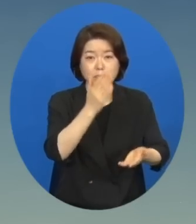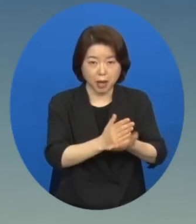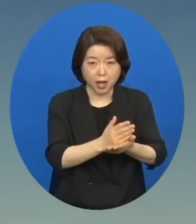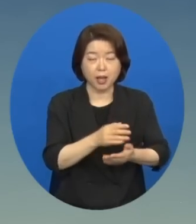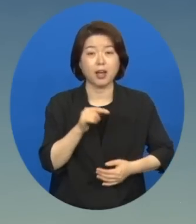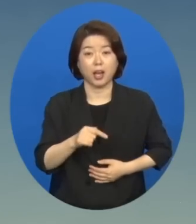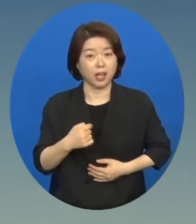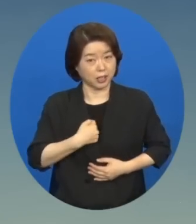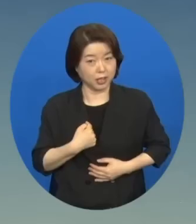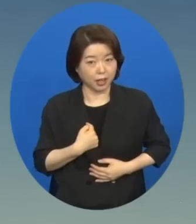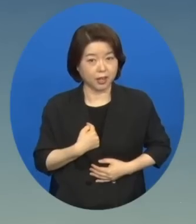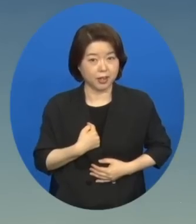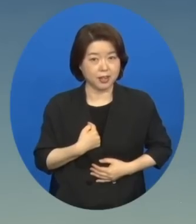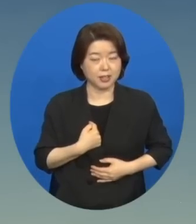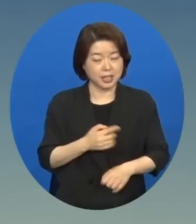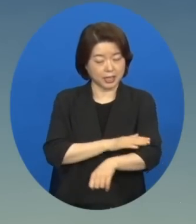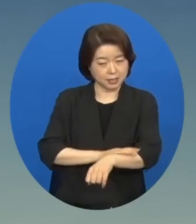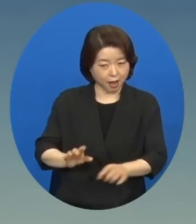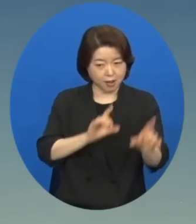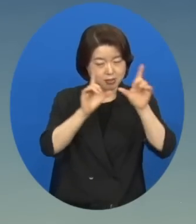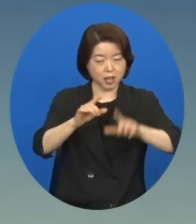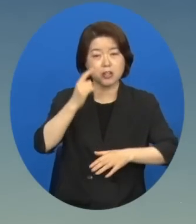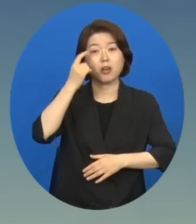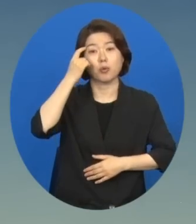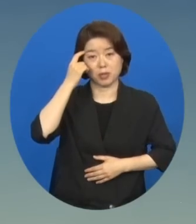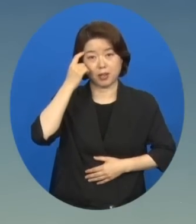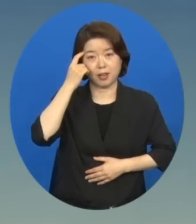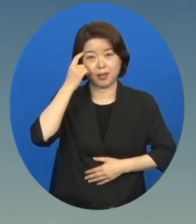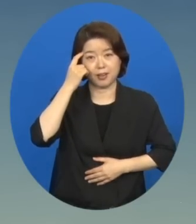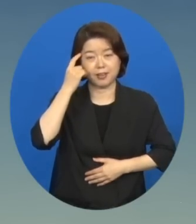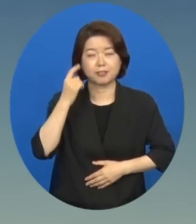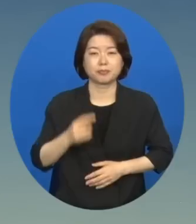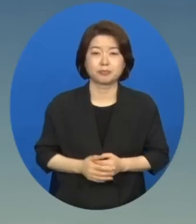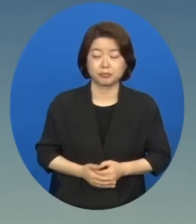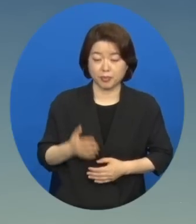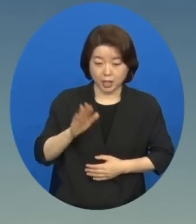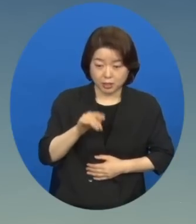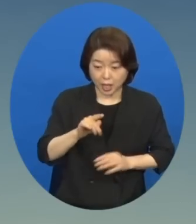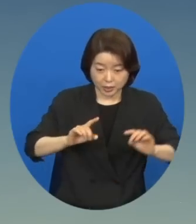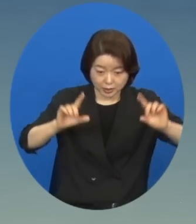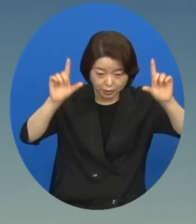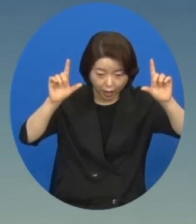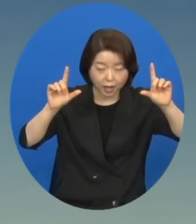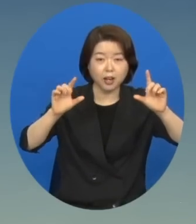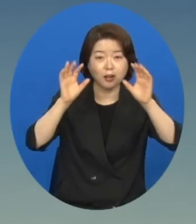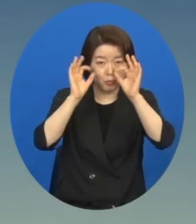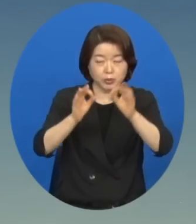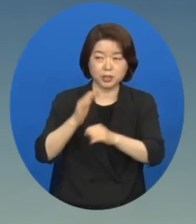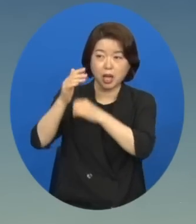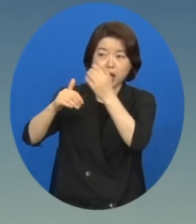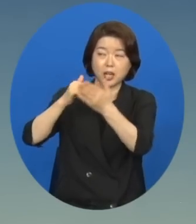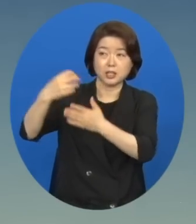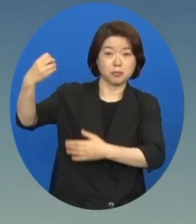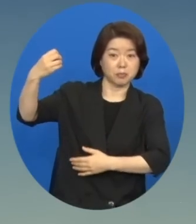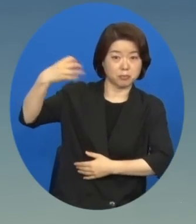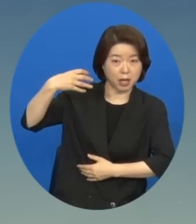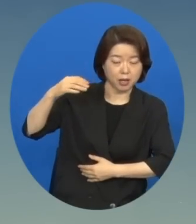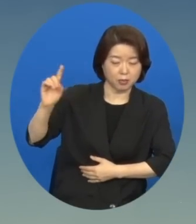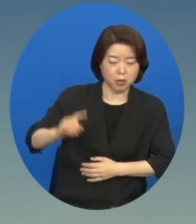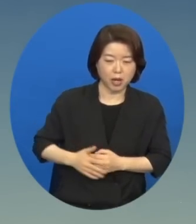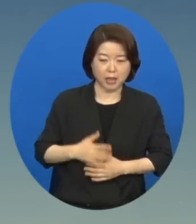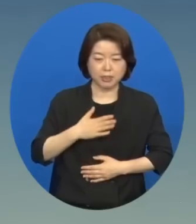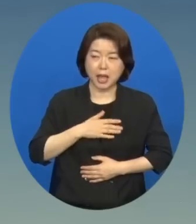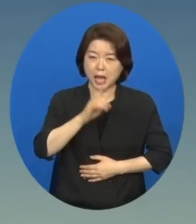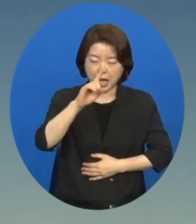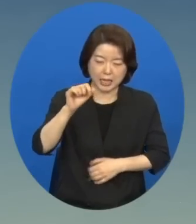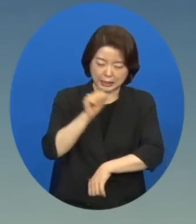그게 제가 잘 사는 거라고 생각을 했어요. 그런데 그날 하나님께서 나 하나